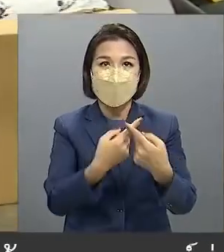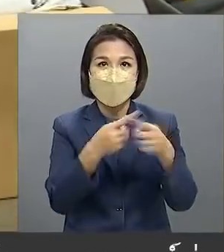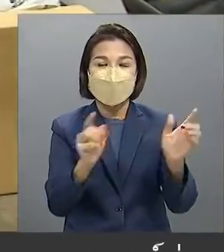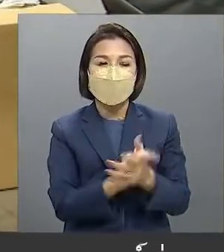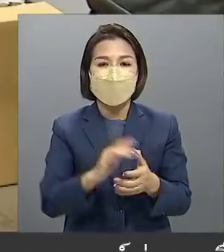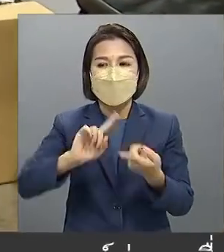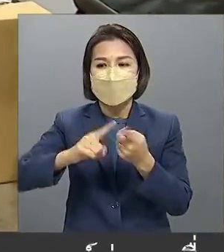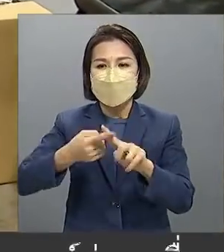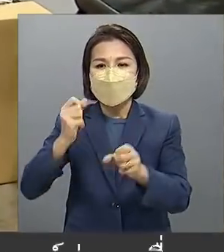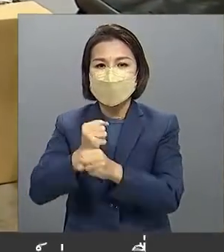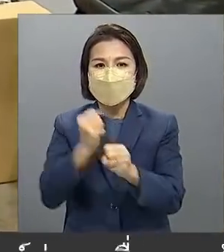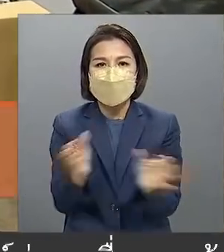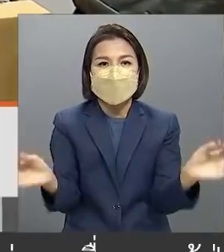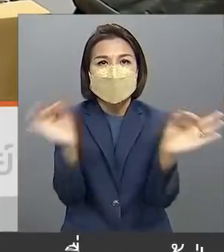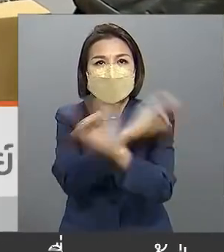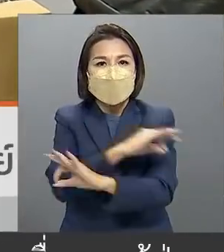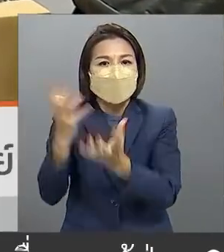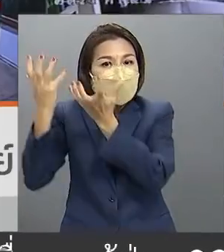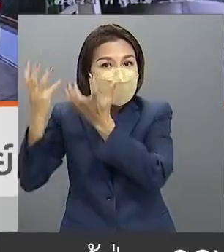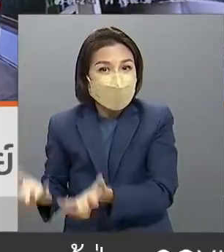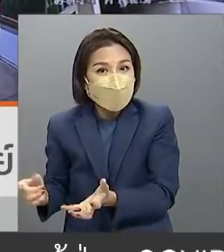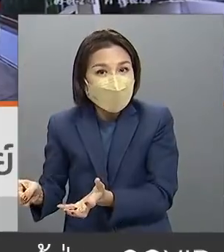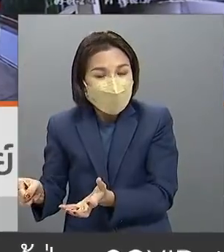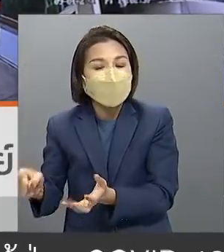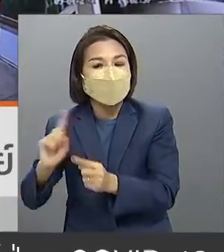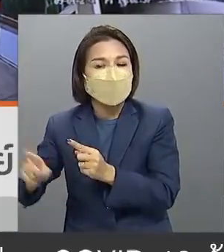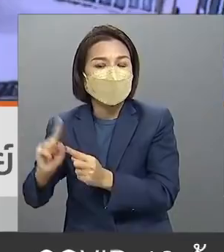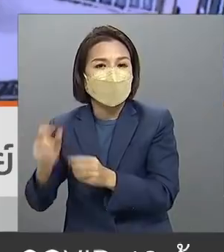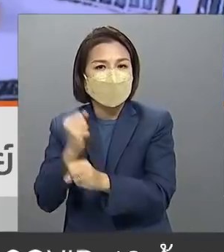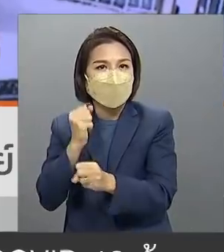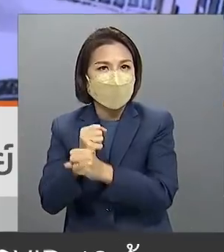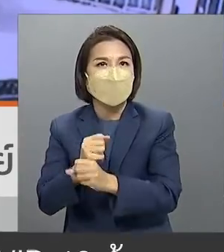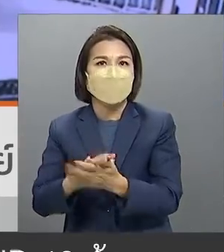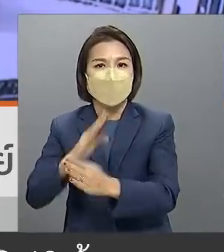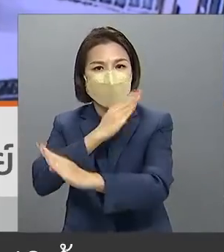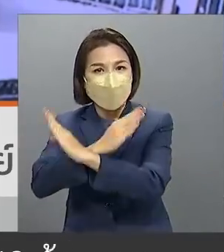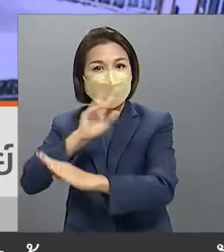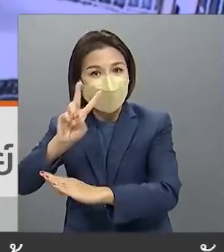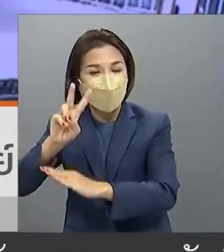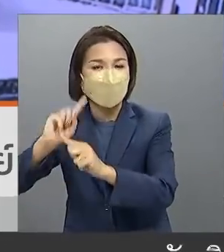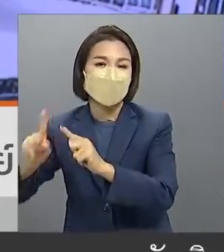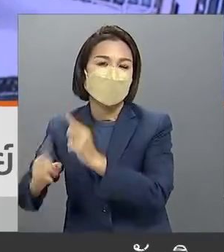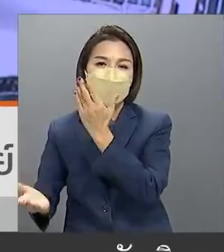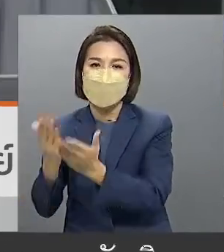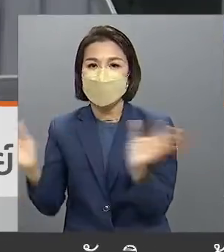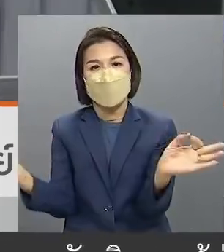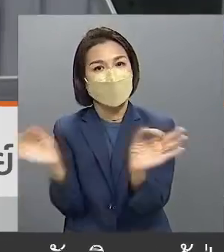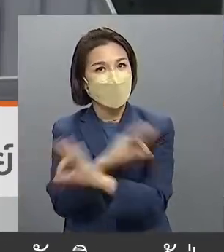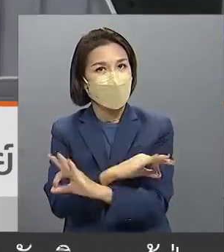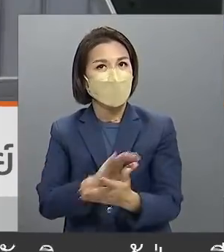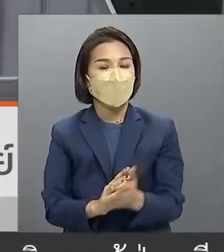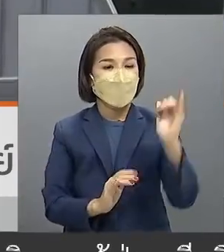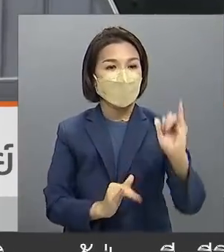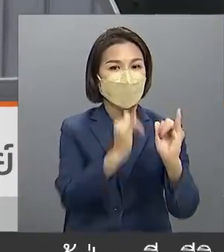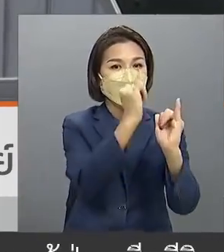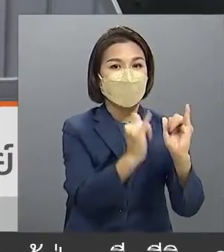บัติงานแทนคือขึ้นเวรแทนทำงานมากขึ้นนั่นเองค่ะในขณะที่หลายแห่งนั้นเพิ่มเตียงในตึกคนไข้เพิ่ม